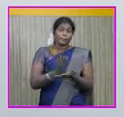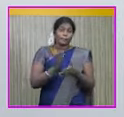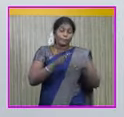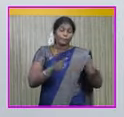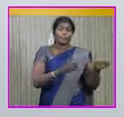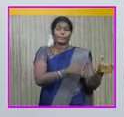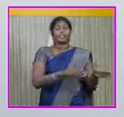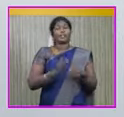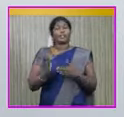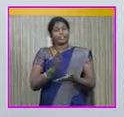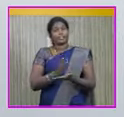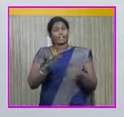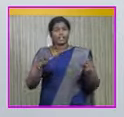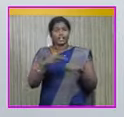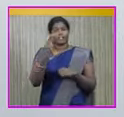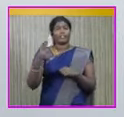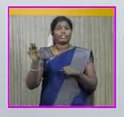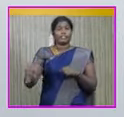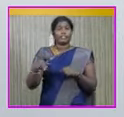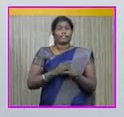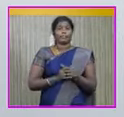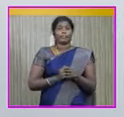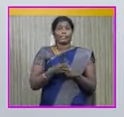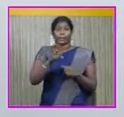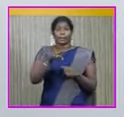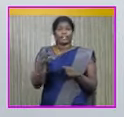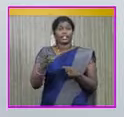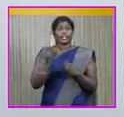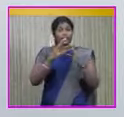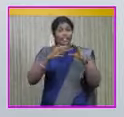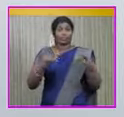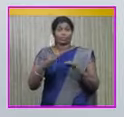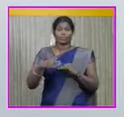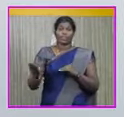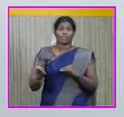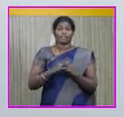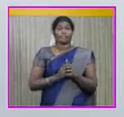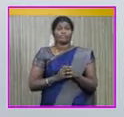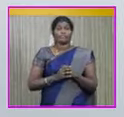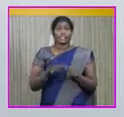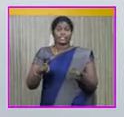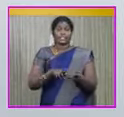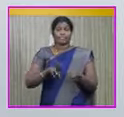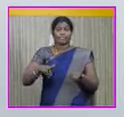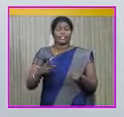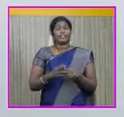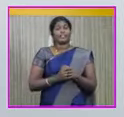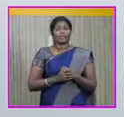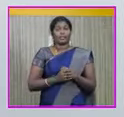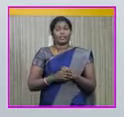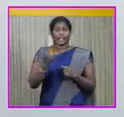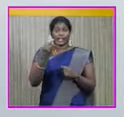முக்கோணத்தையும் தனித்தனியாக வரைஞ்சிருக்கிறோம். இப்போ இந்த இரு முக்கோணங்களும் நிச்சயமாக வடிவொத்தவை, அதை வந்து நம்ம கணக்கிலே